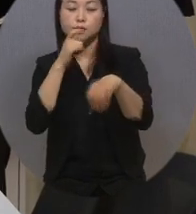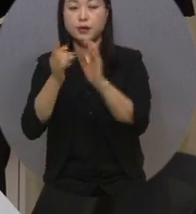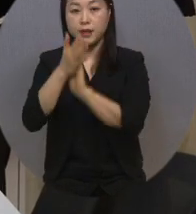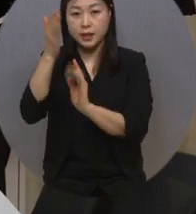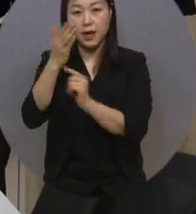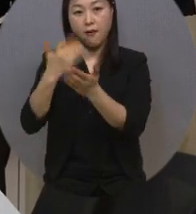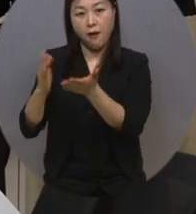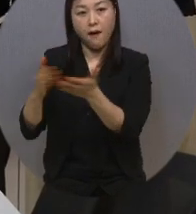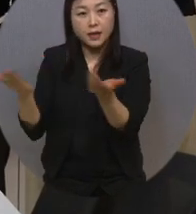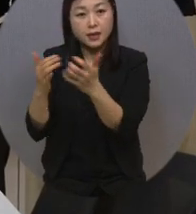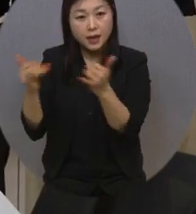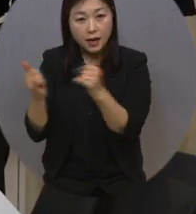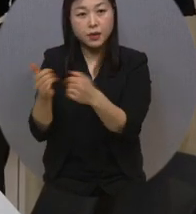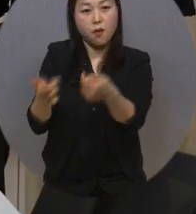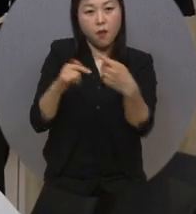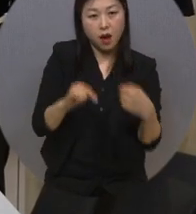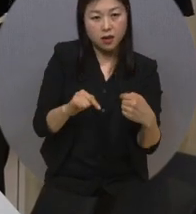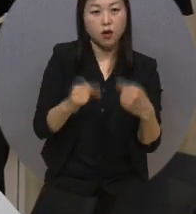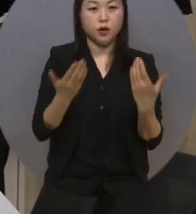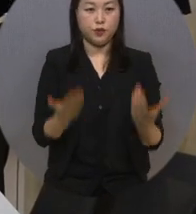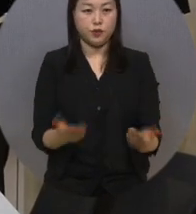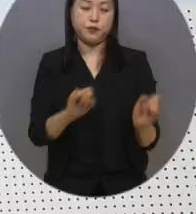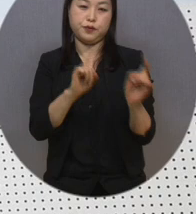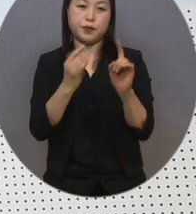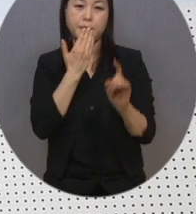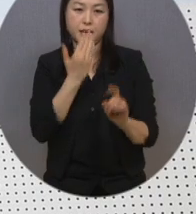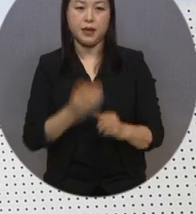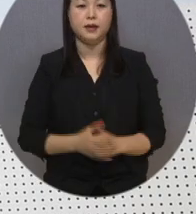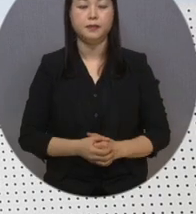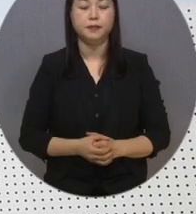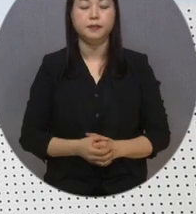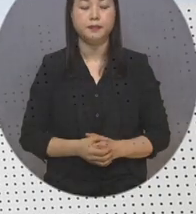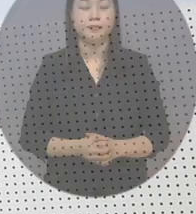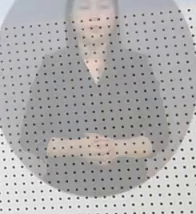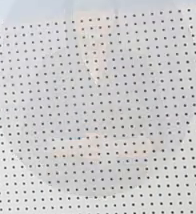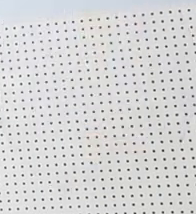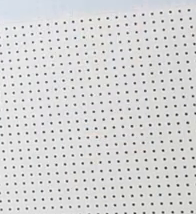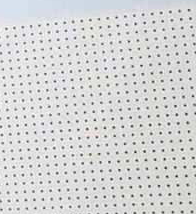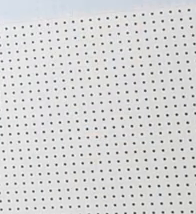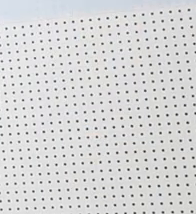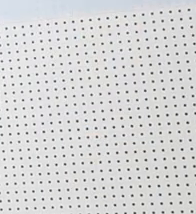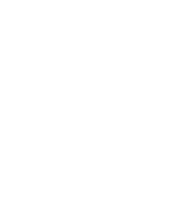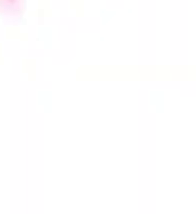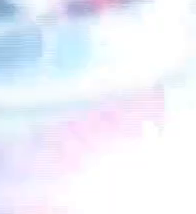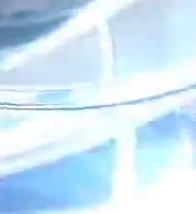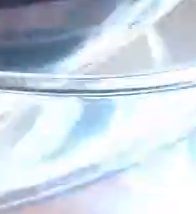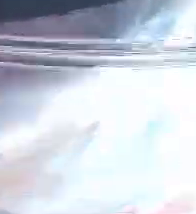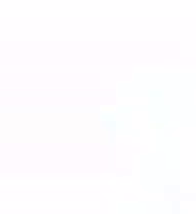편안한 휴식과 재충전을 기대할 수 있게 됐습니다. 복지TV 뉴스 황영재입니다.